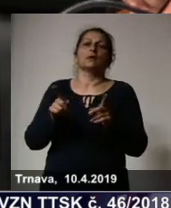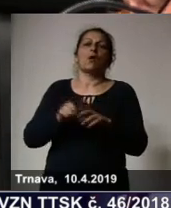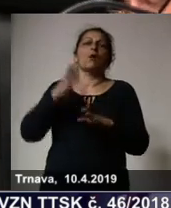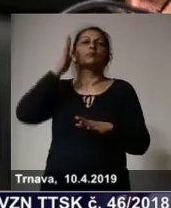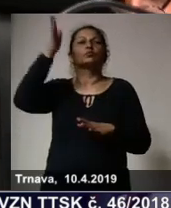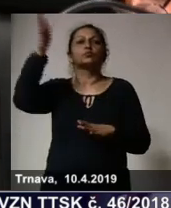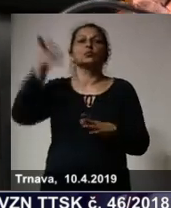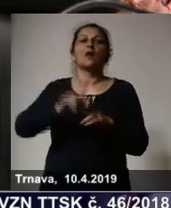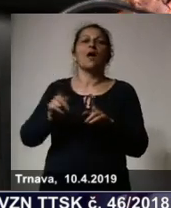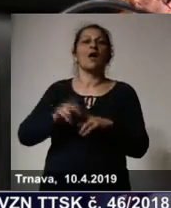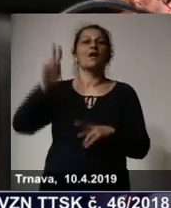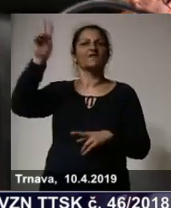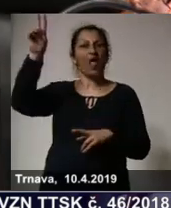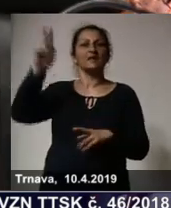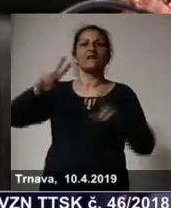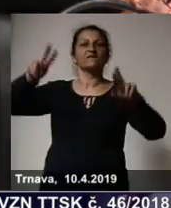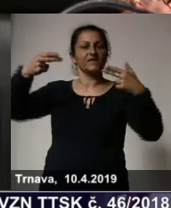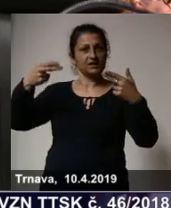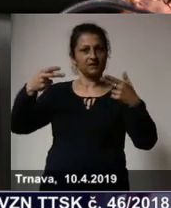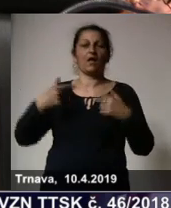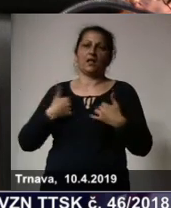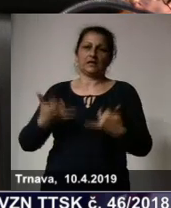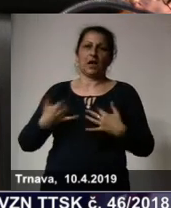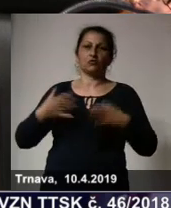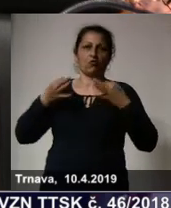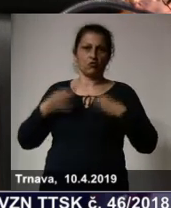budúceho vyhlasovania výzvy. Takže